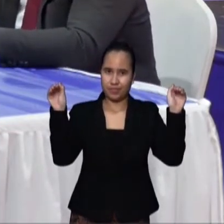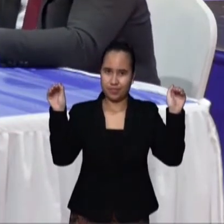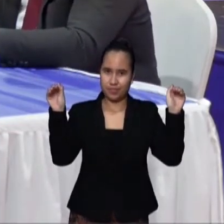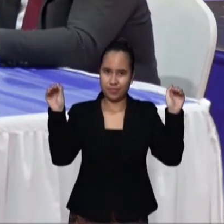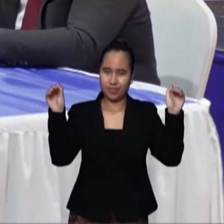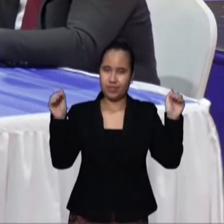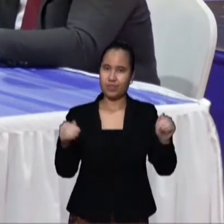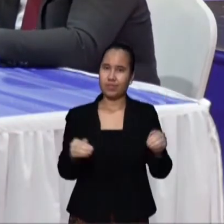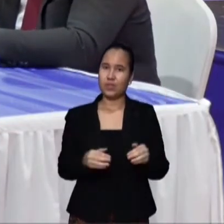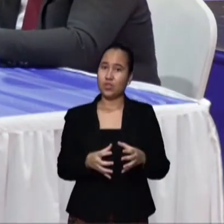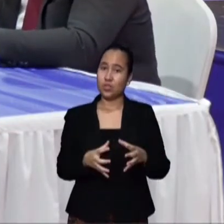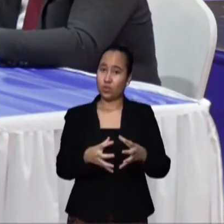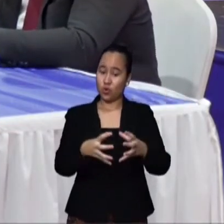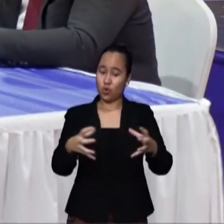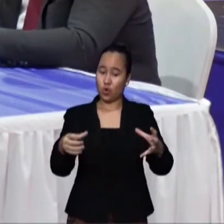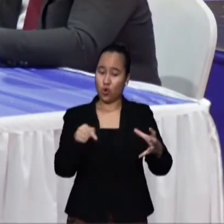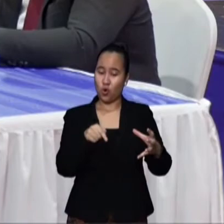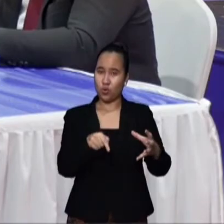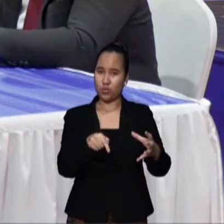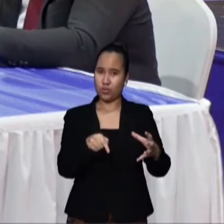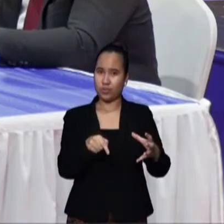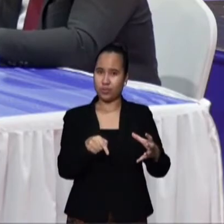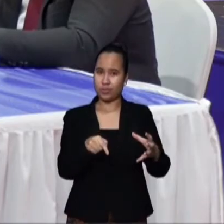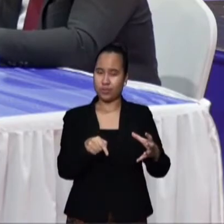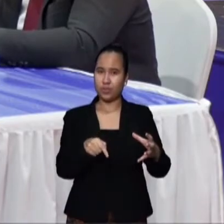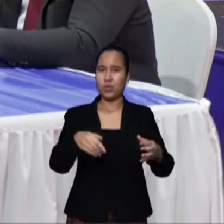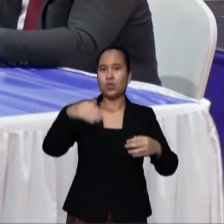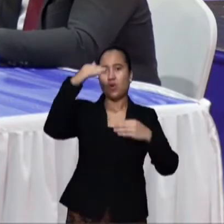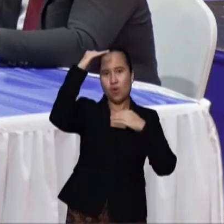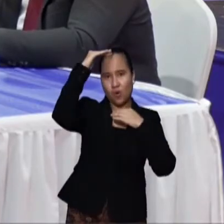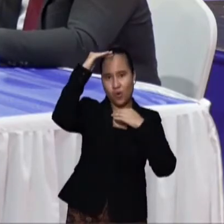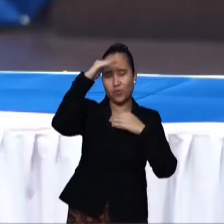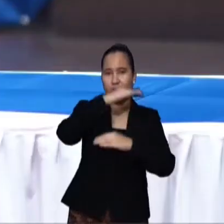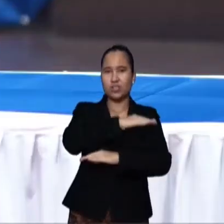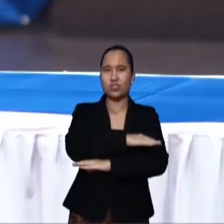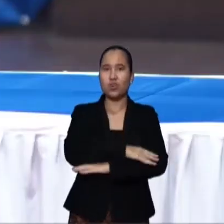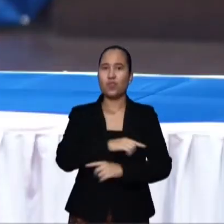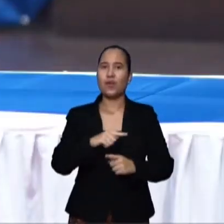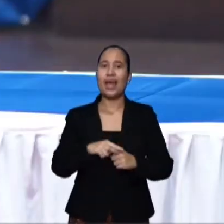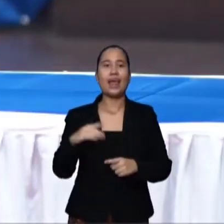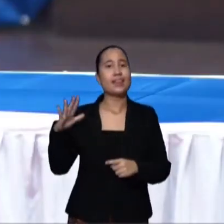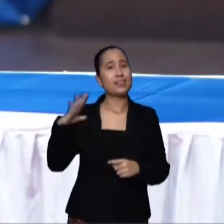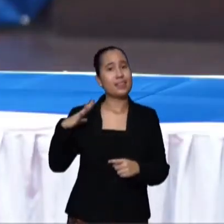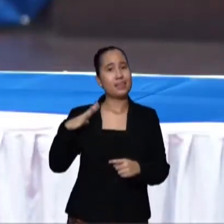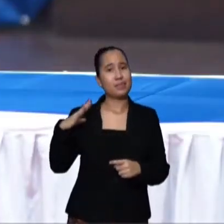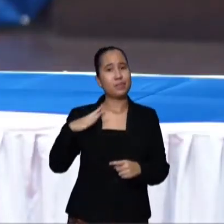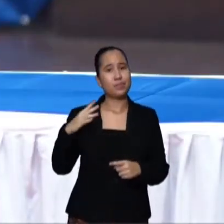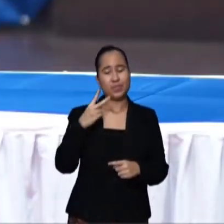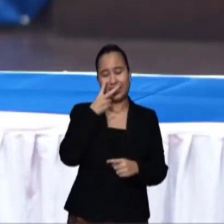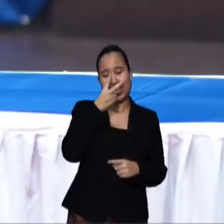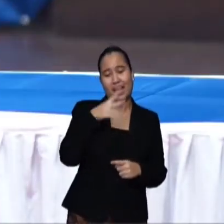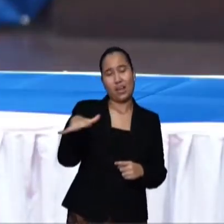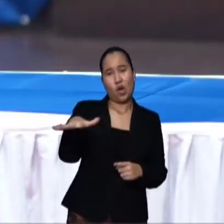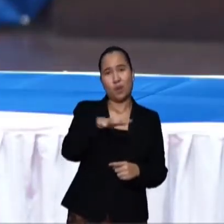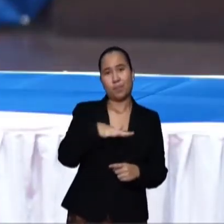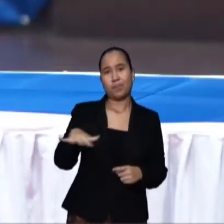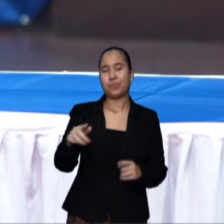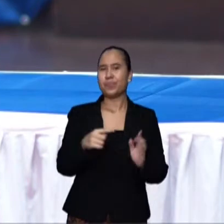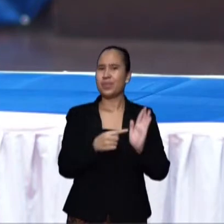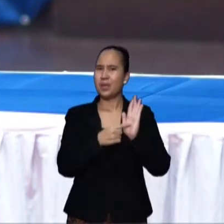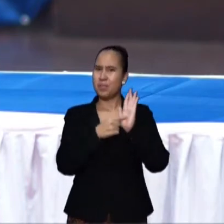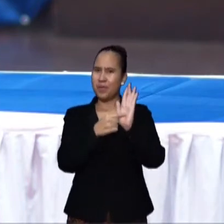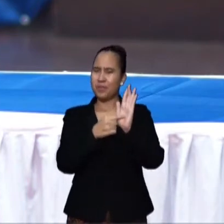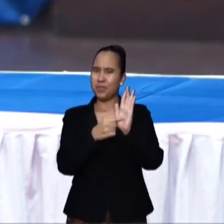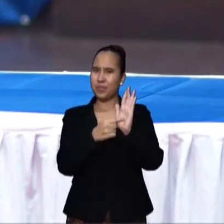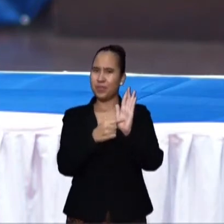de schoolhoofden en de directeuren moeten kijken naar de omstandigheid. Want als je bijvoorbeeld een hele kleine klas hebt, dus een